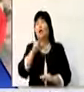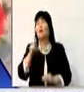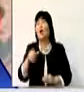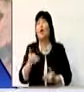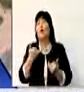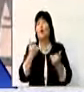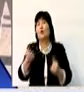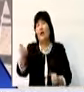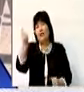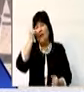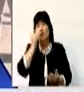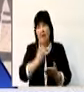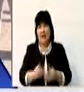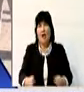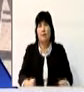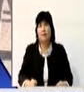рухына тағзым етті.